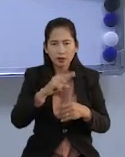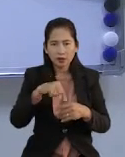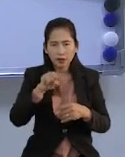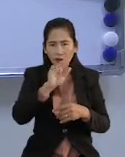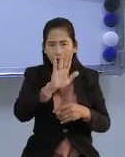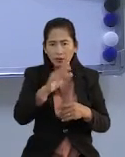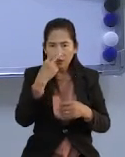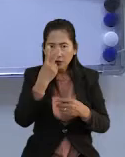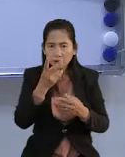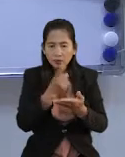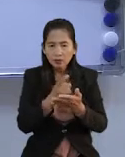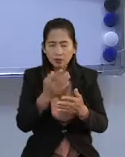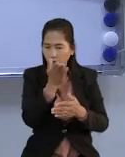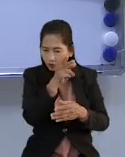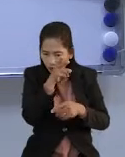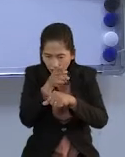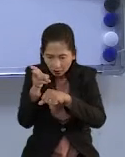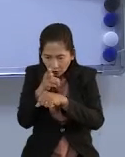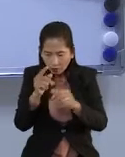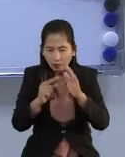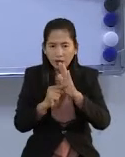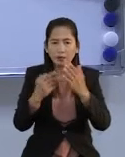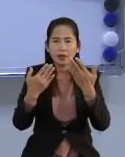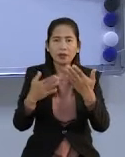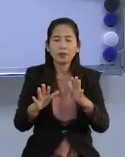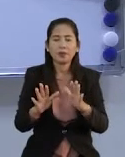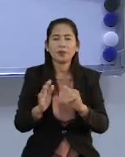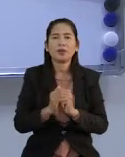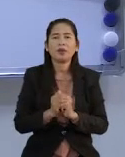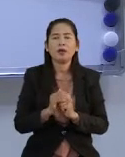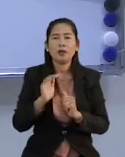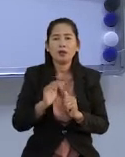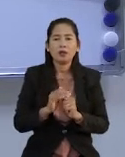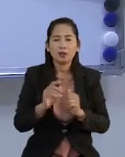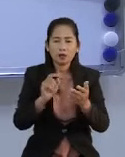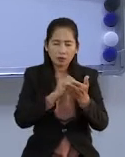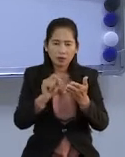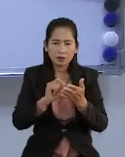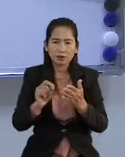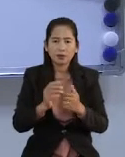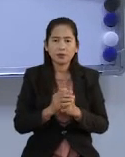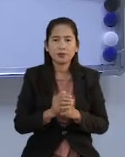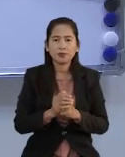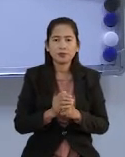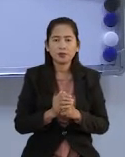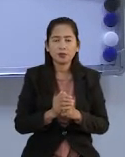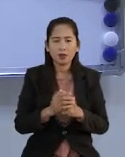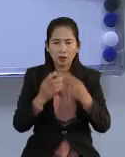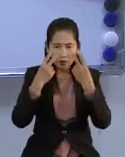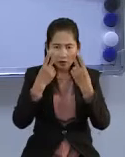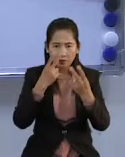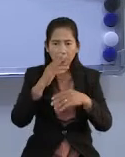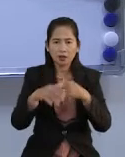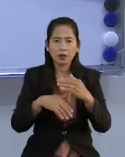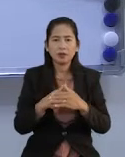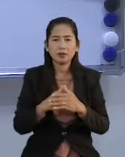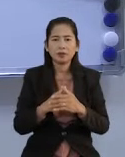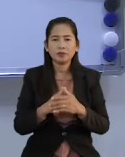mạch ca phí video muốn con nè cừu bàn bằng hành đá chà trong ca xó xê chẳng con mơ tiếng ọc này